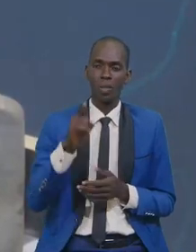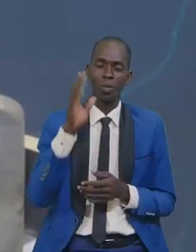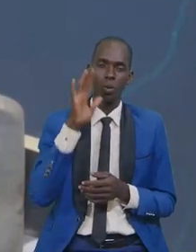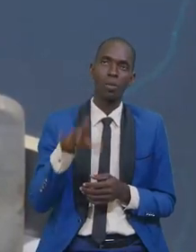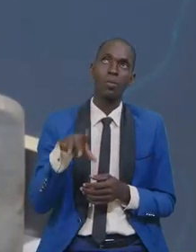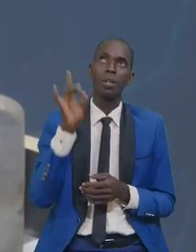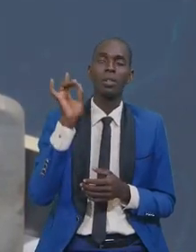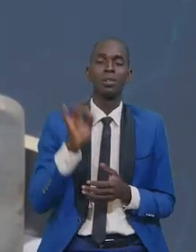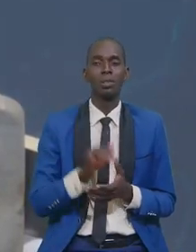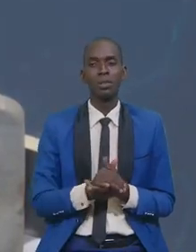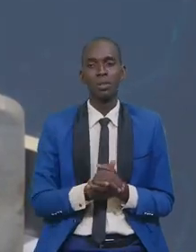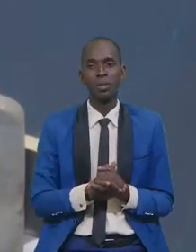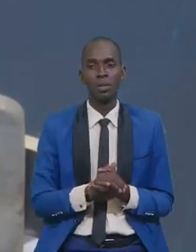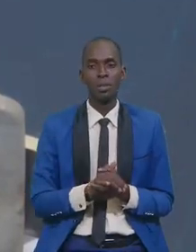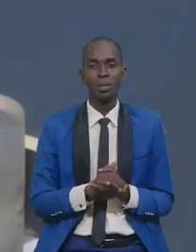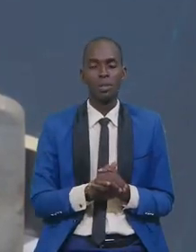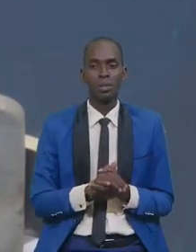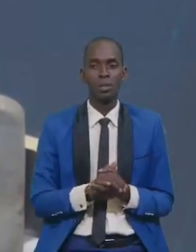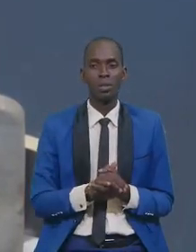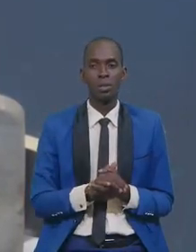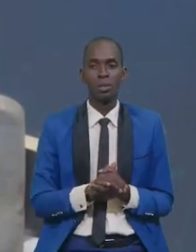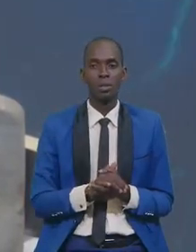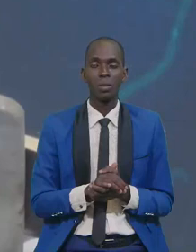Et vous trouverez.